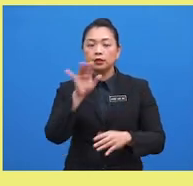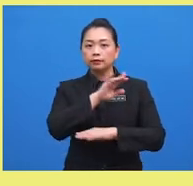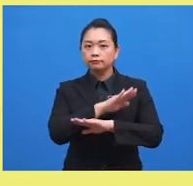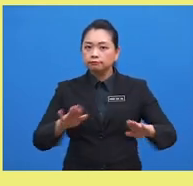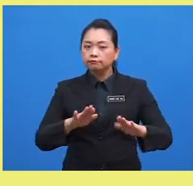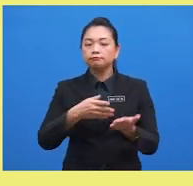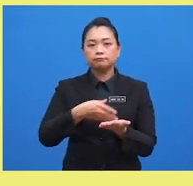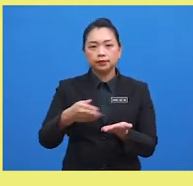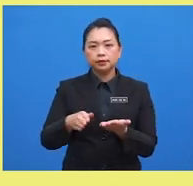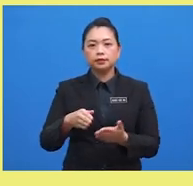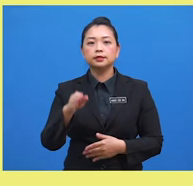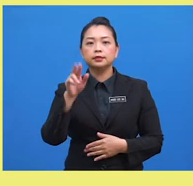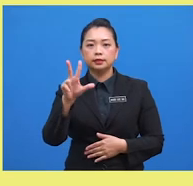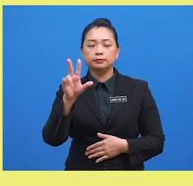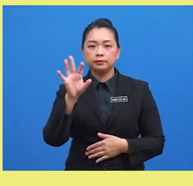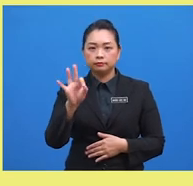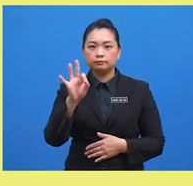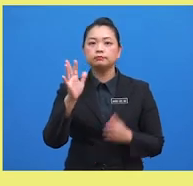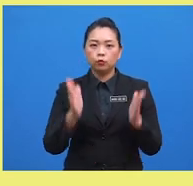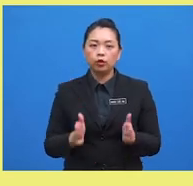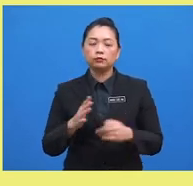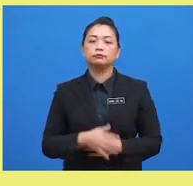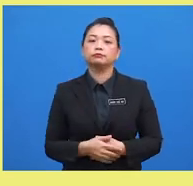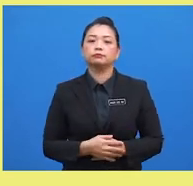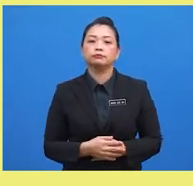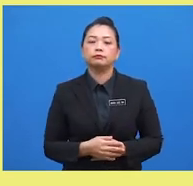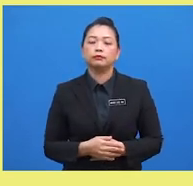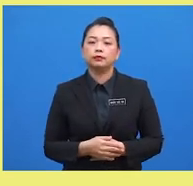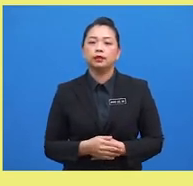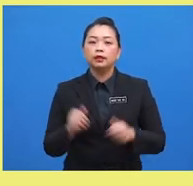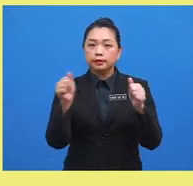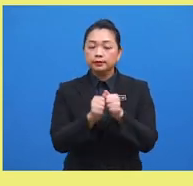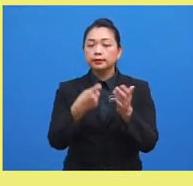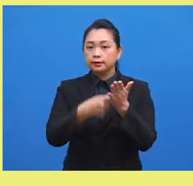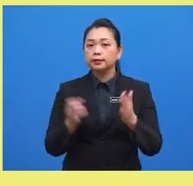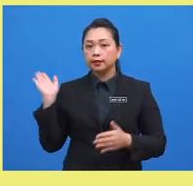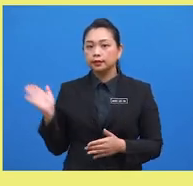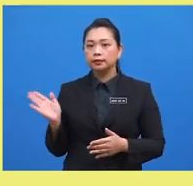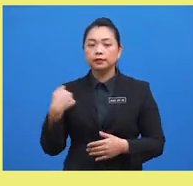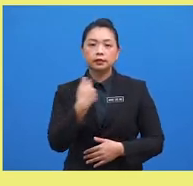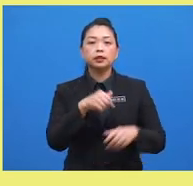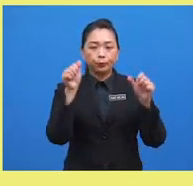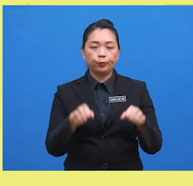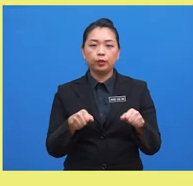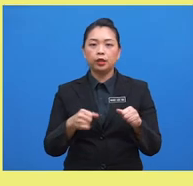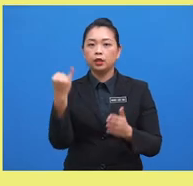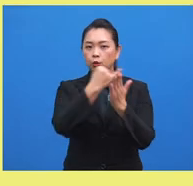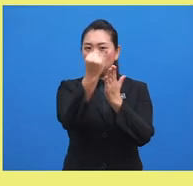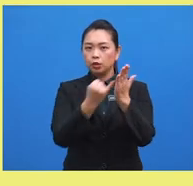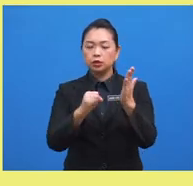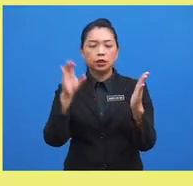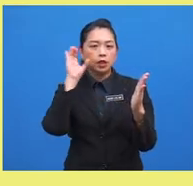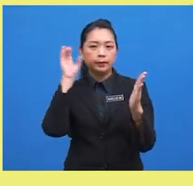membeli beg plastik ialah 39 orang. Dengan nilai yang didapati, kita boleh